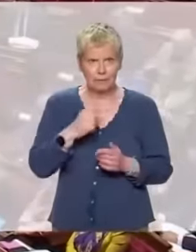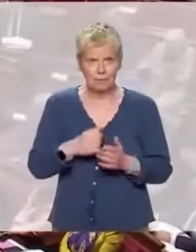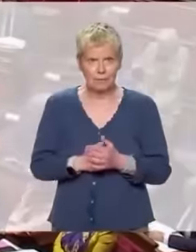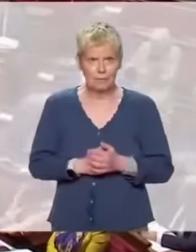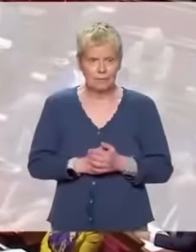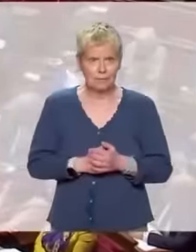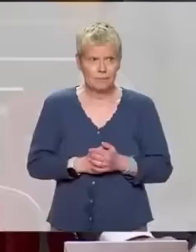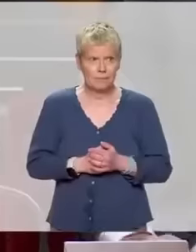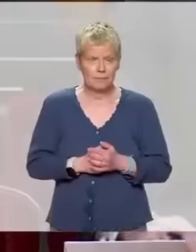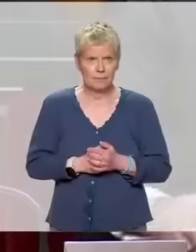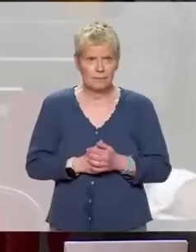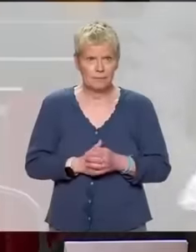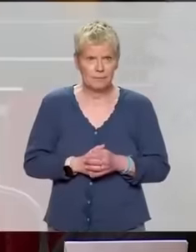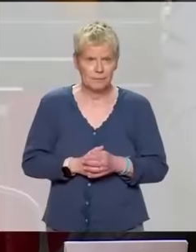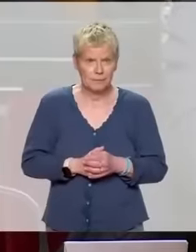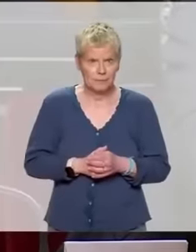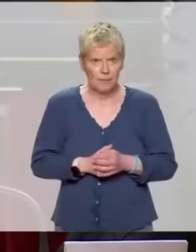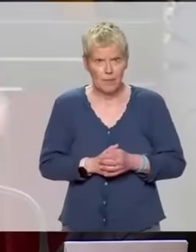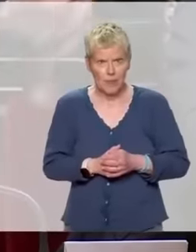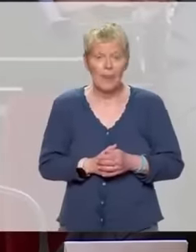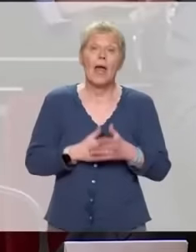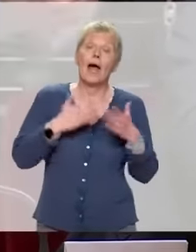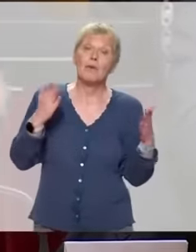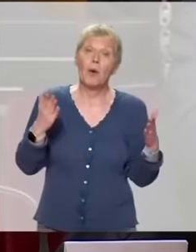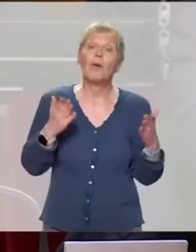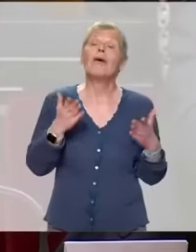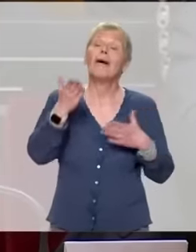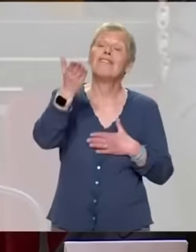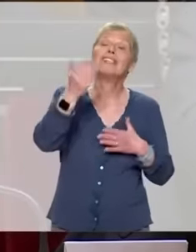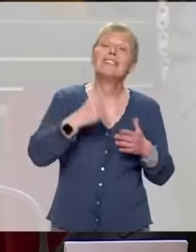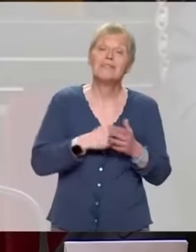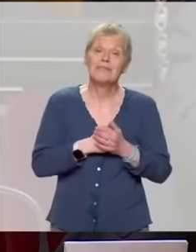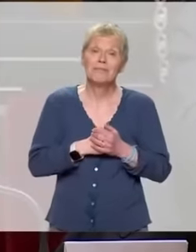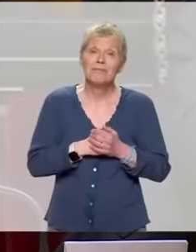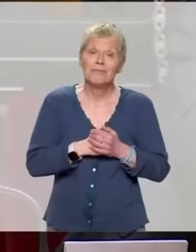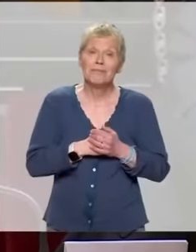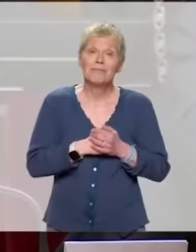Madame Brulin, après ce satisfecit, allez-y.